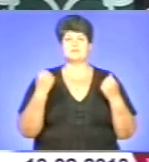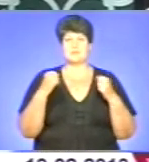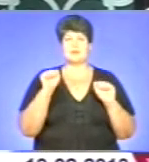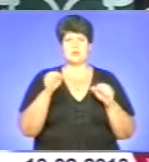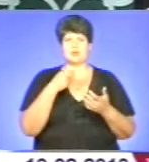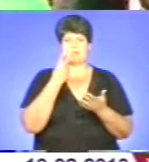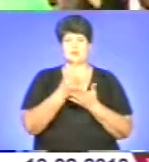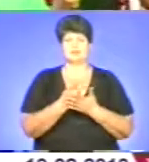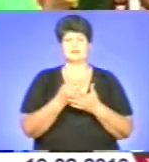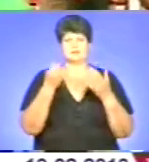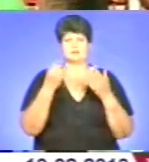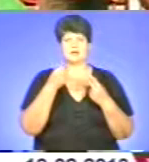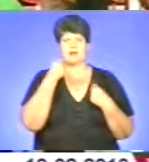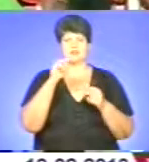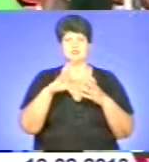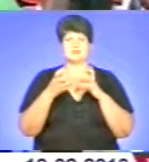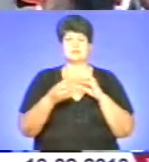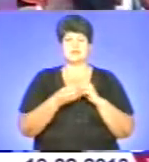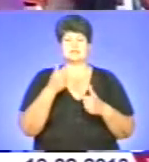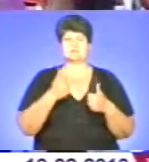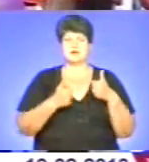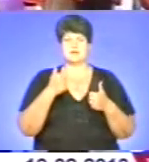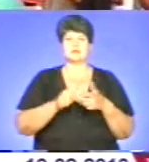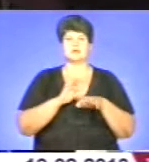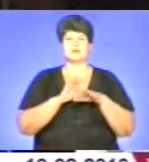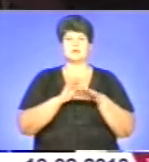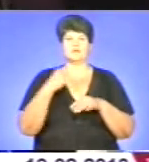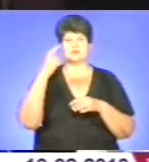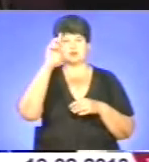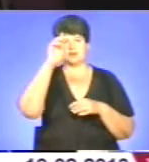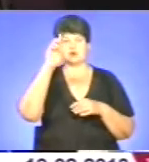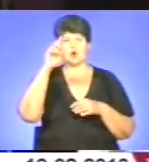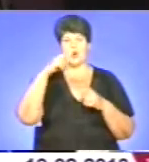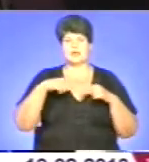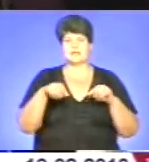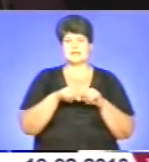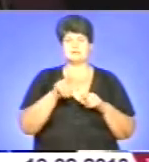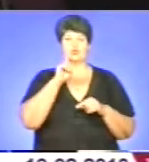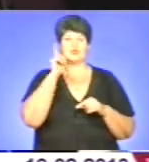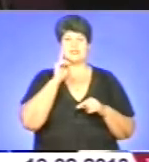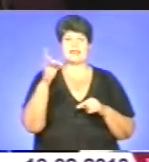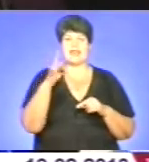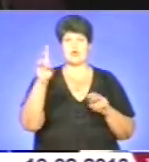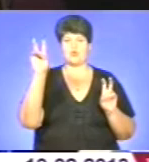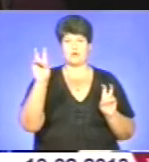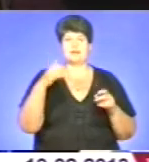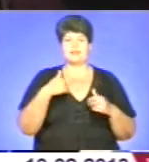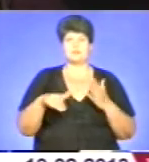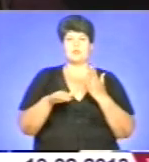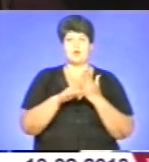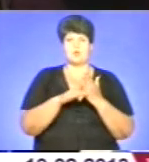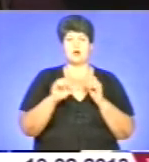найкращій результат змагання які в минулому році проходять під патронатом обласної організації молоді регіони цього року також нам допомагає